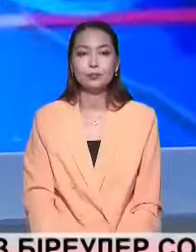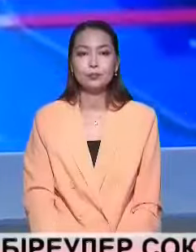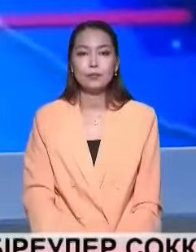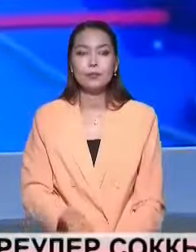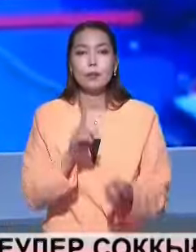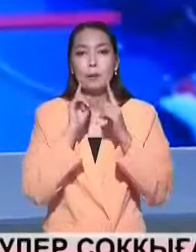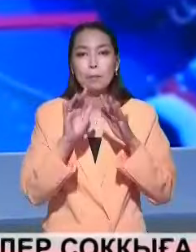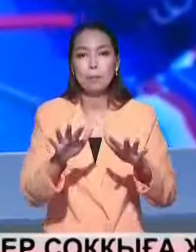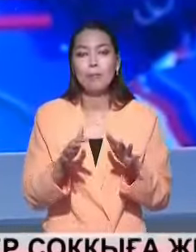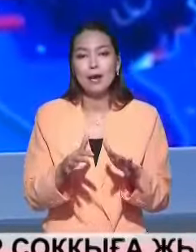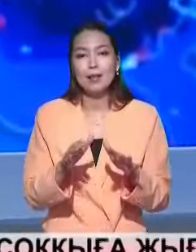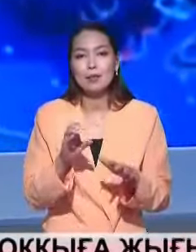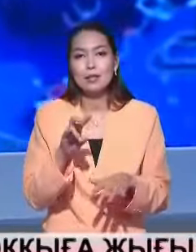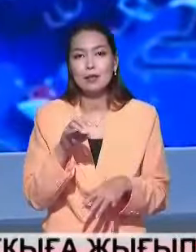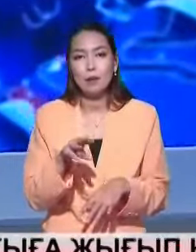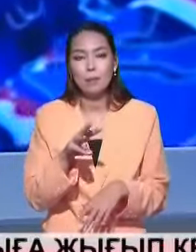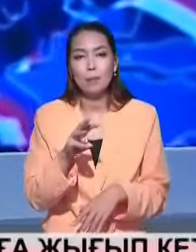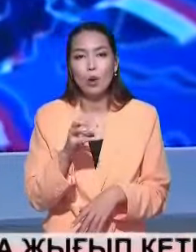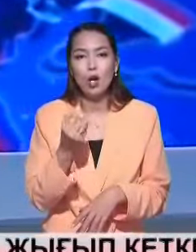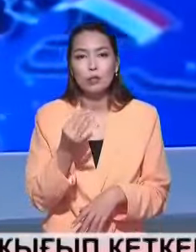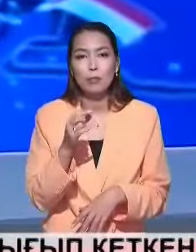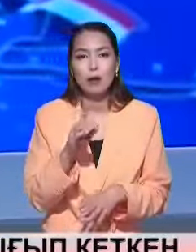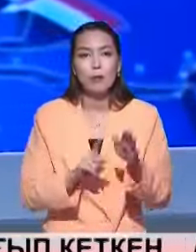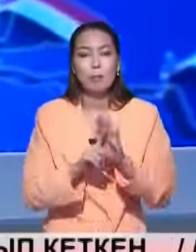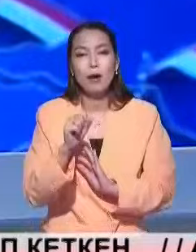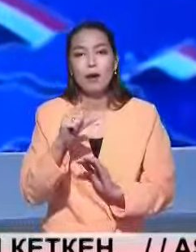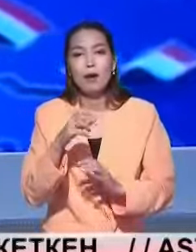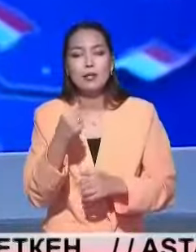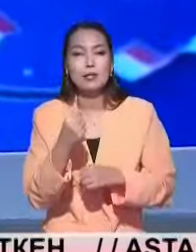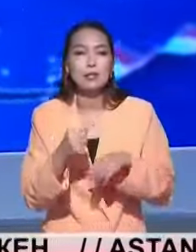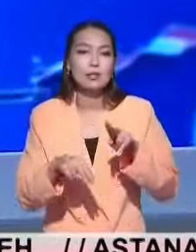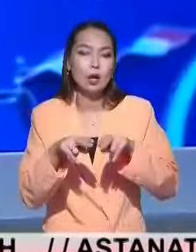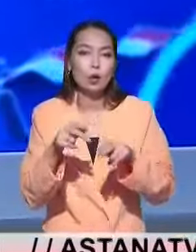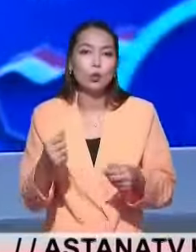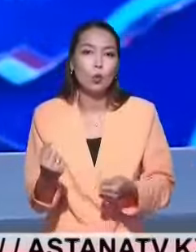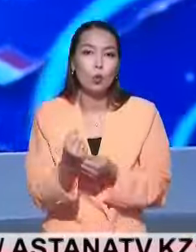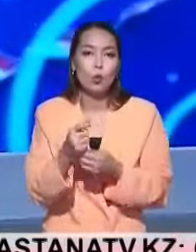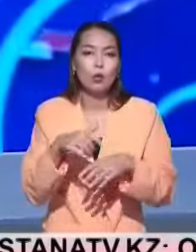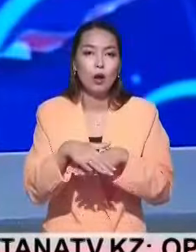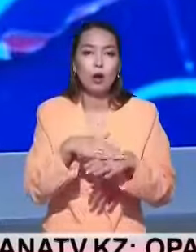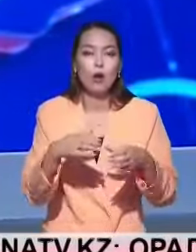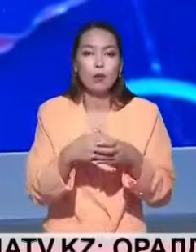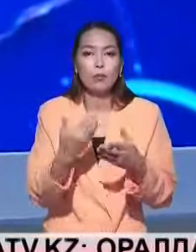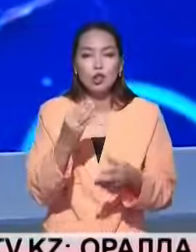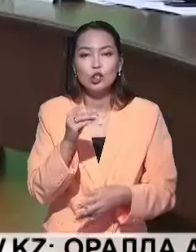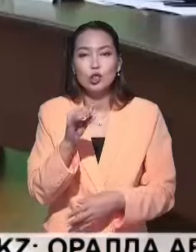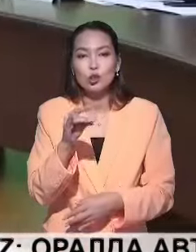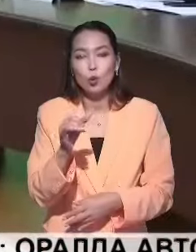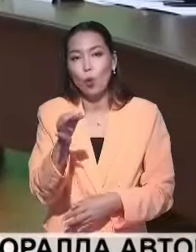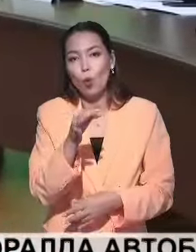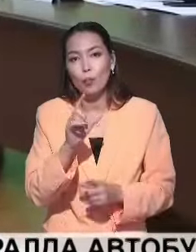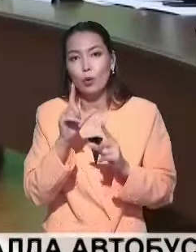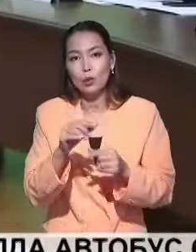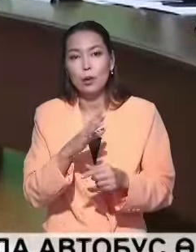Парламент сенатының төрағасы Мәулен Әшімбаев бастаған атом электр станциясын салуды қолдау жөніндегі халық штаб мүшелері Жетісу облысына барды. Олар